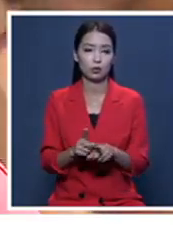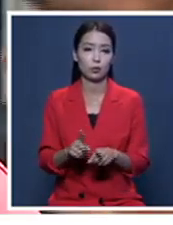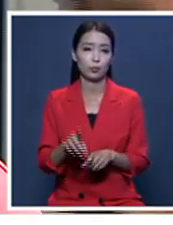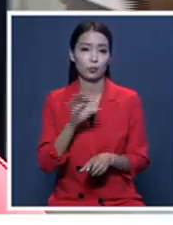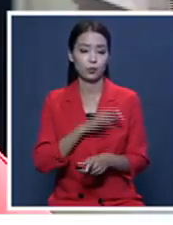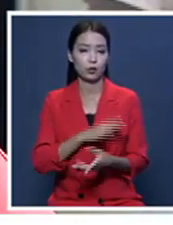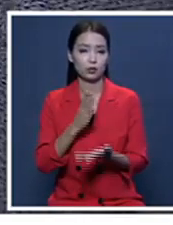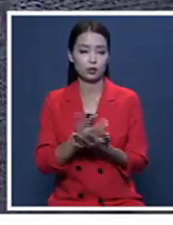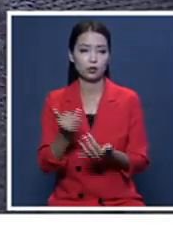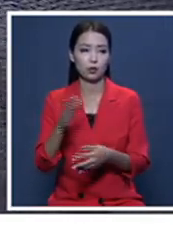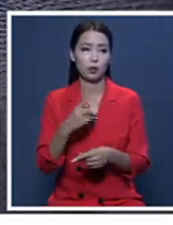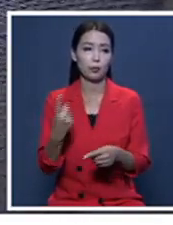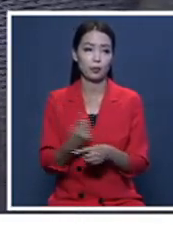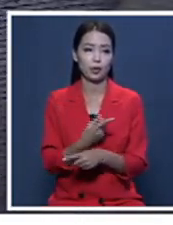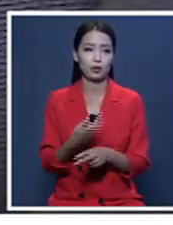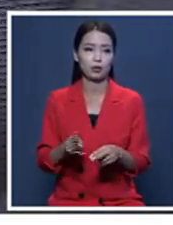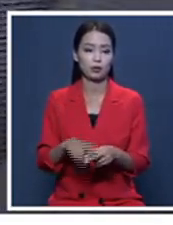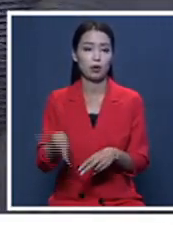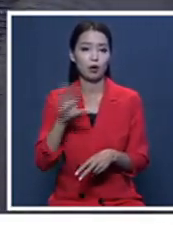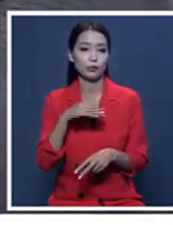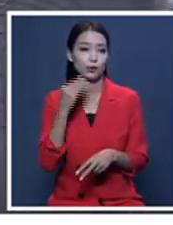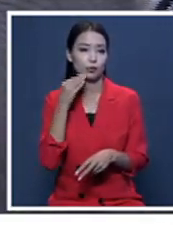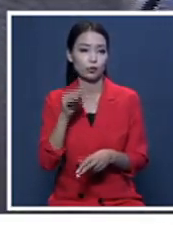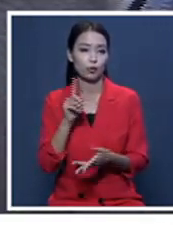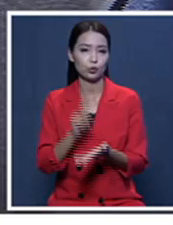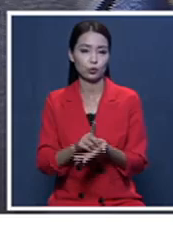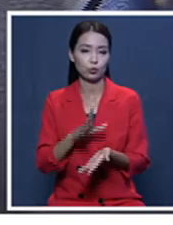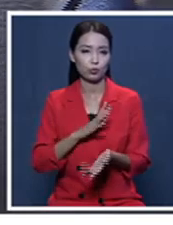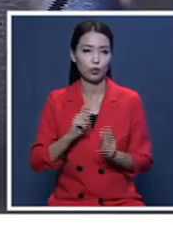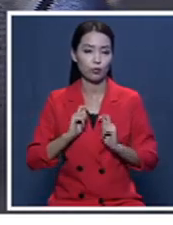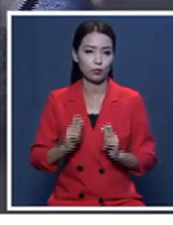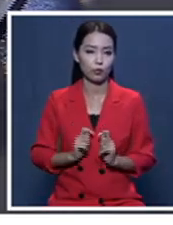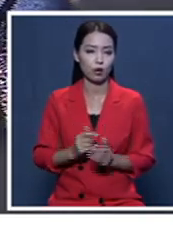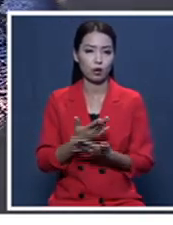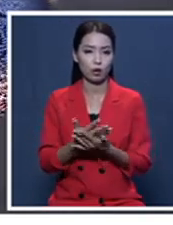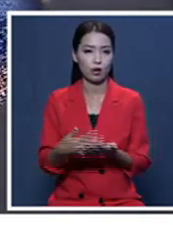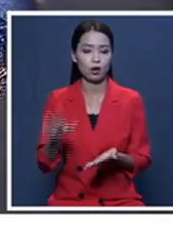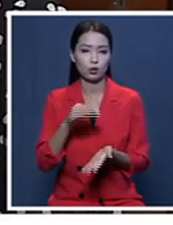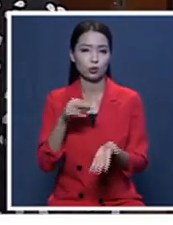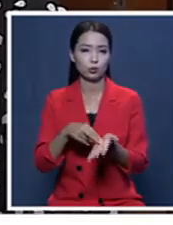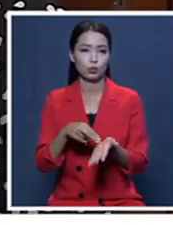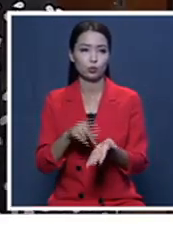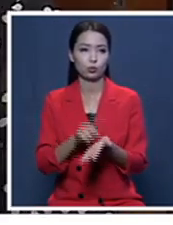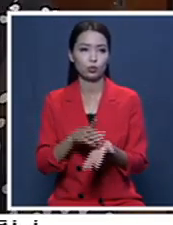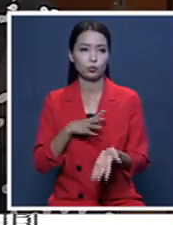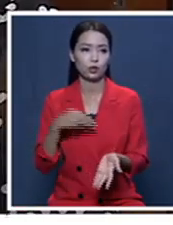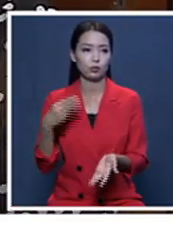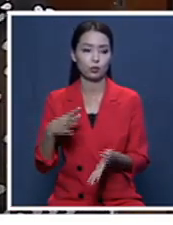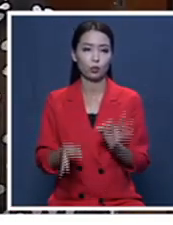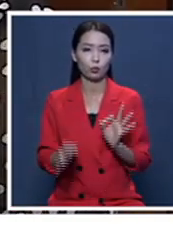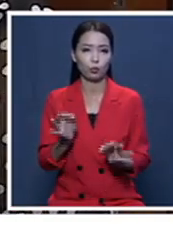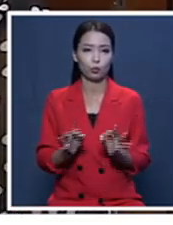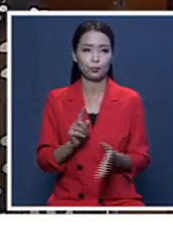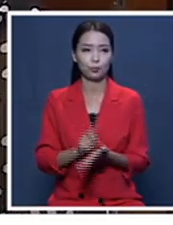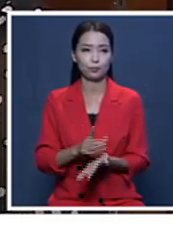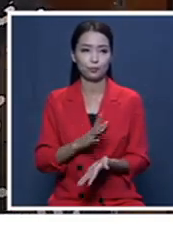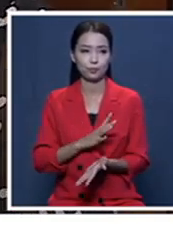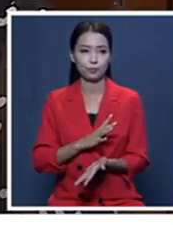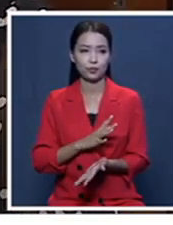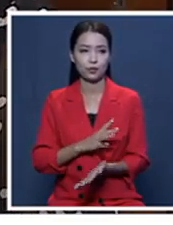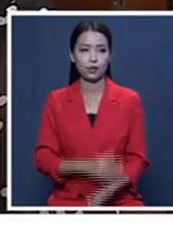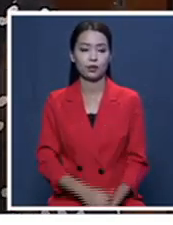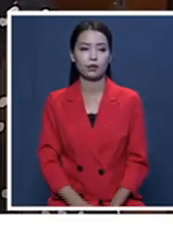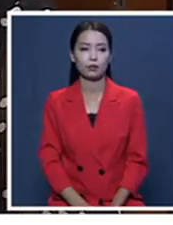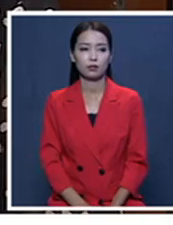қойылған алғашқы талап сапасының жақсы болуы, одан соң бағалары да қолжетімді. Біз негізі сапаға